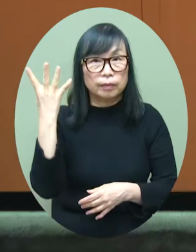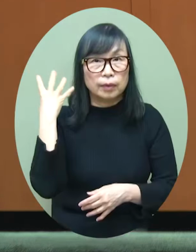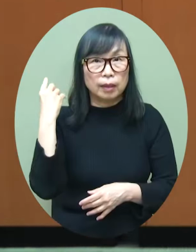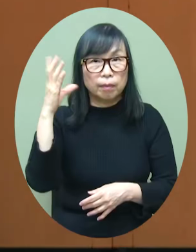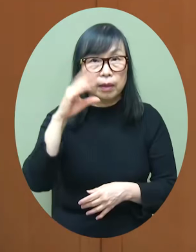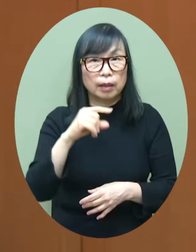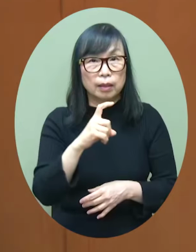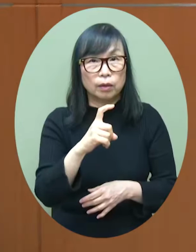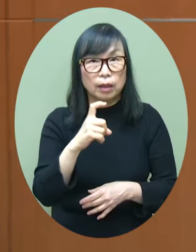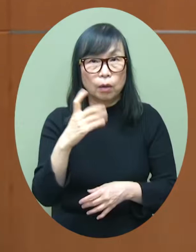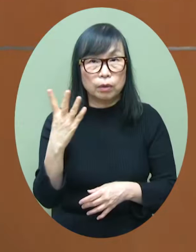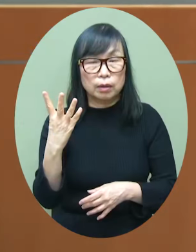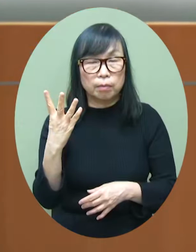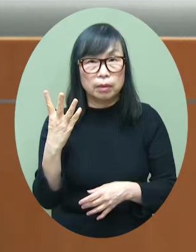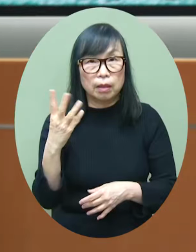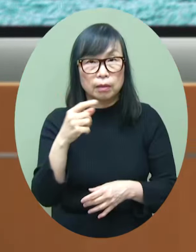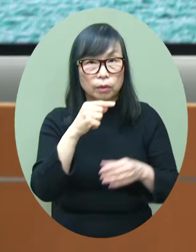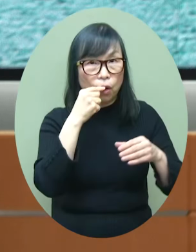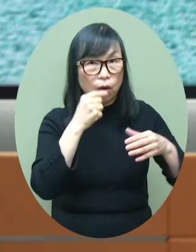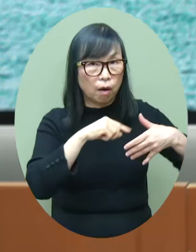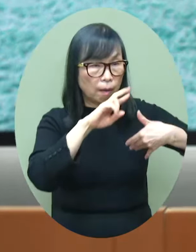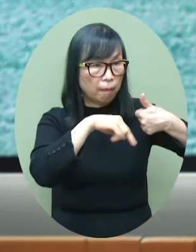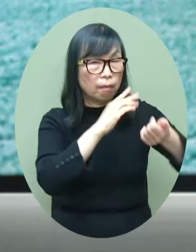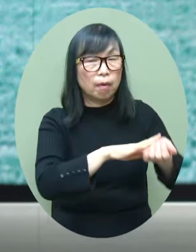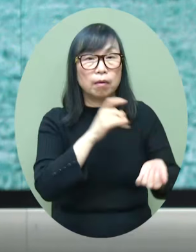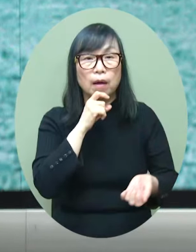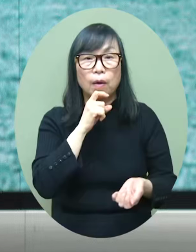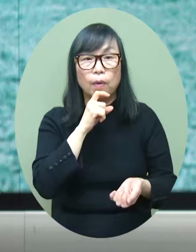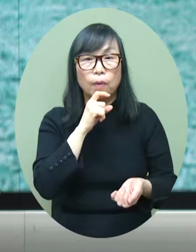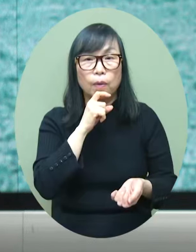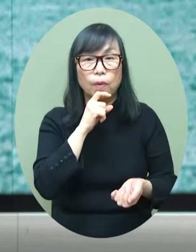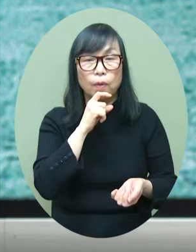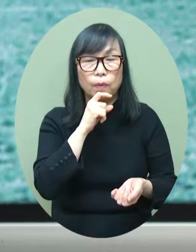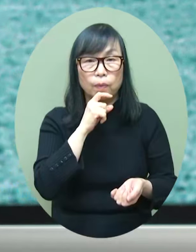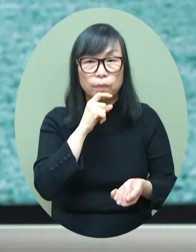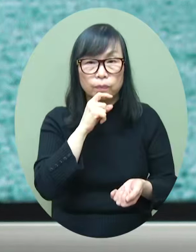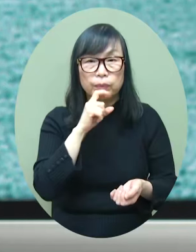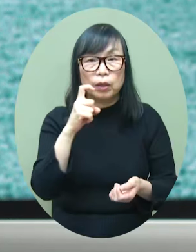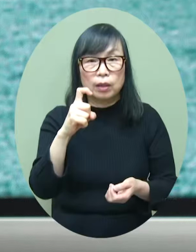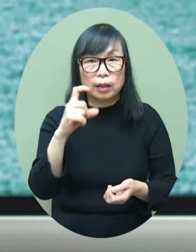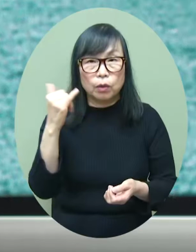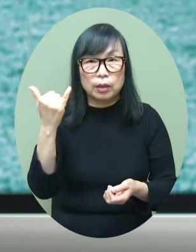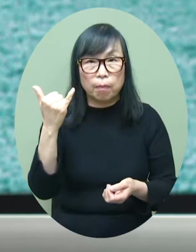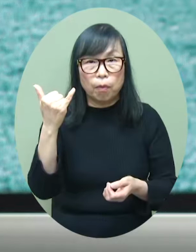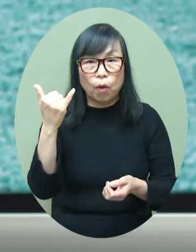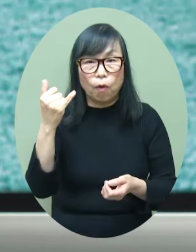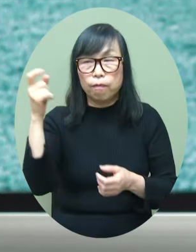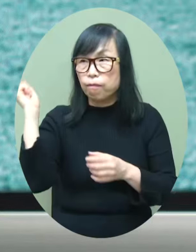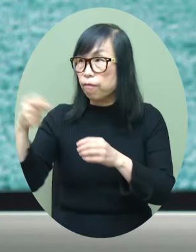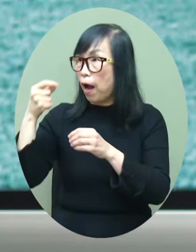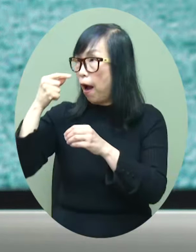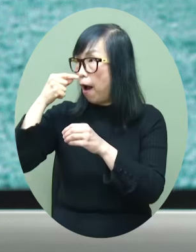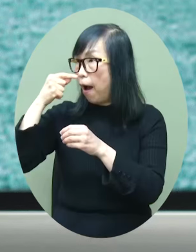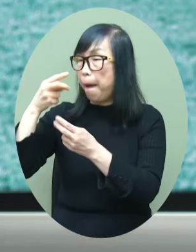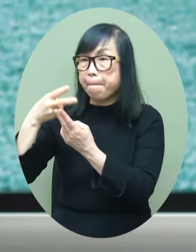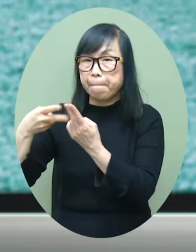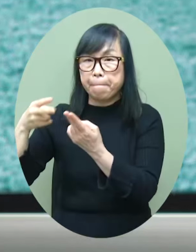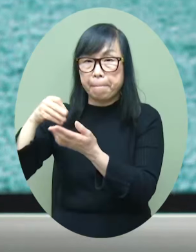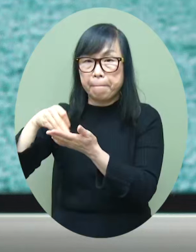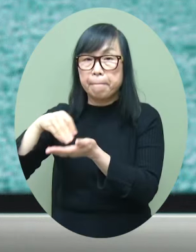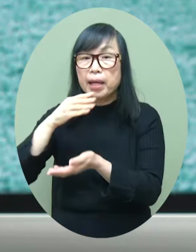有94宗核酸检测阳性嘅个案，另外就系有96宗系快速检测阳性嘅个